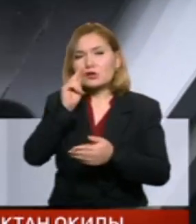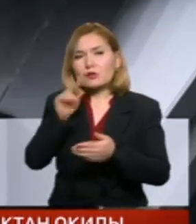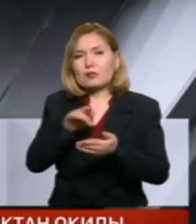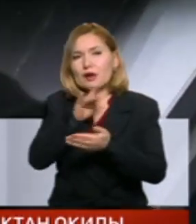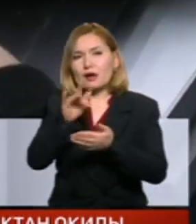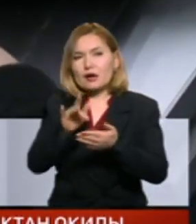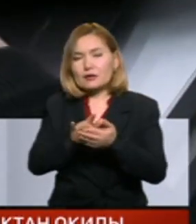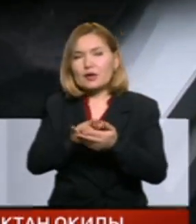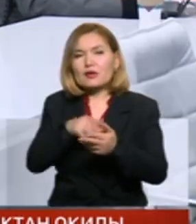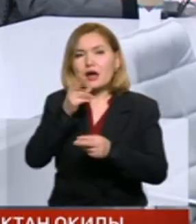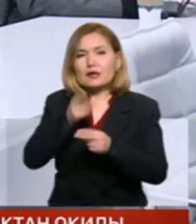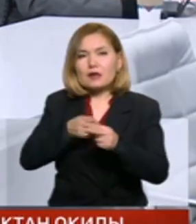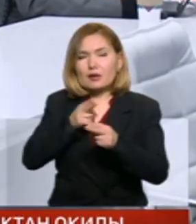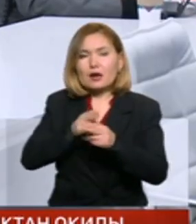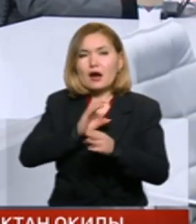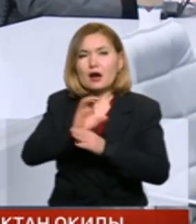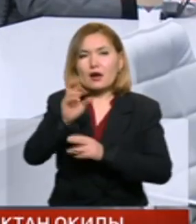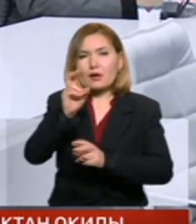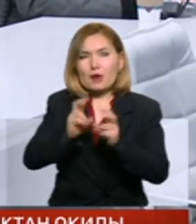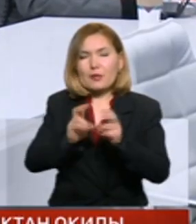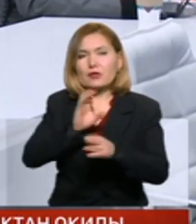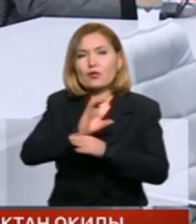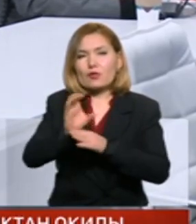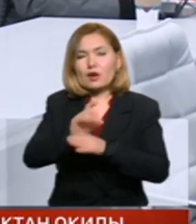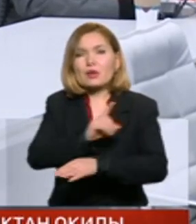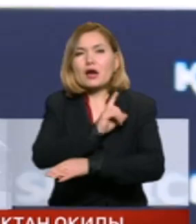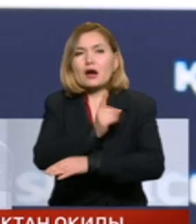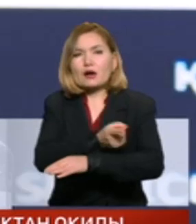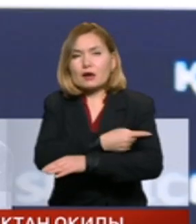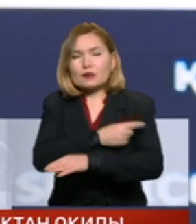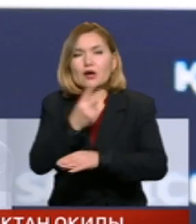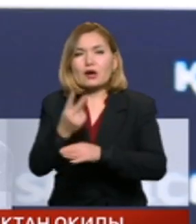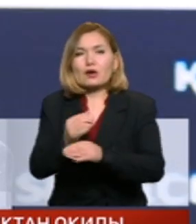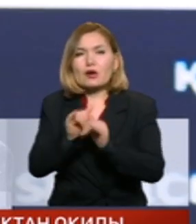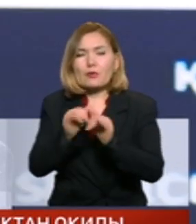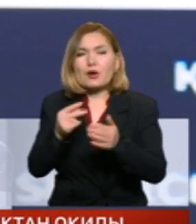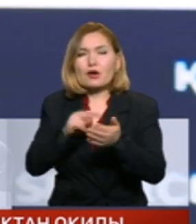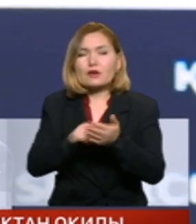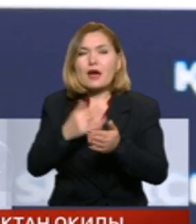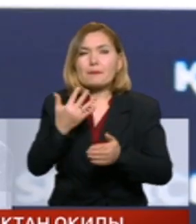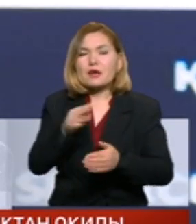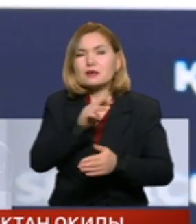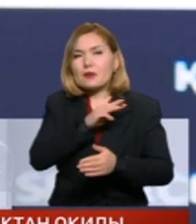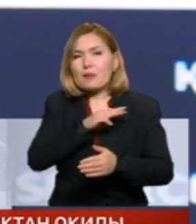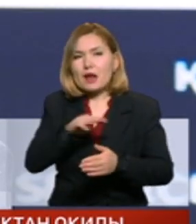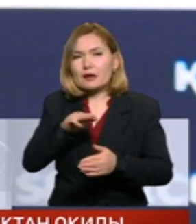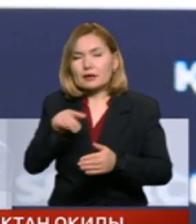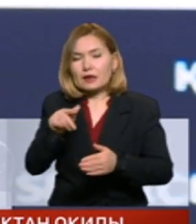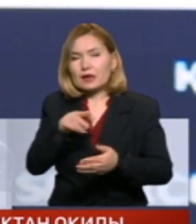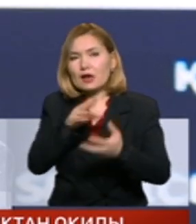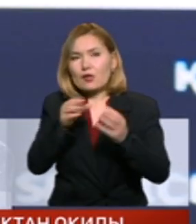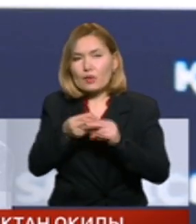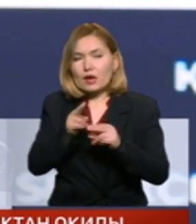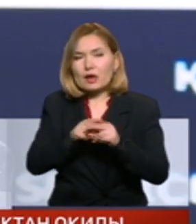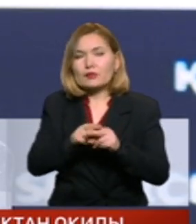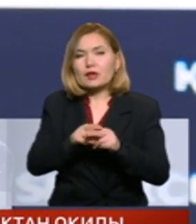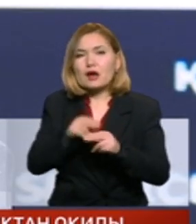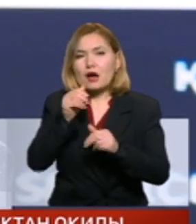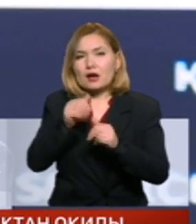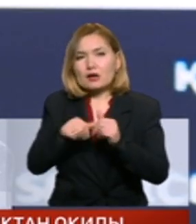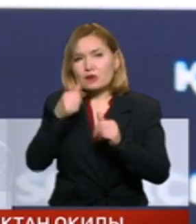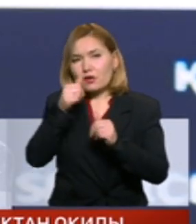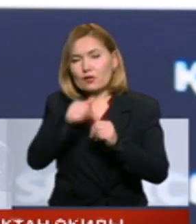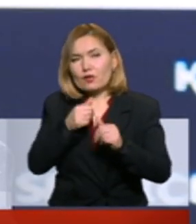темір болат блюм өндіретін кәсіпорынның өндірістік қуаттылығын арттыру. Құны 5 миллиард теңге, жылына қосымша 250 мың тонна өнім